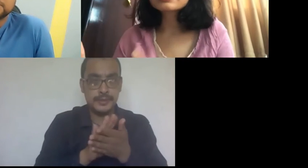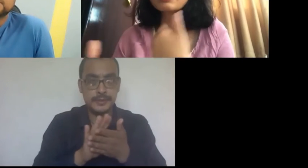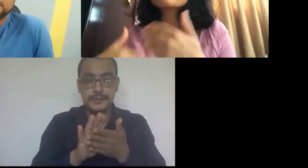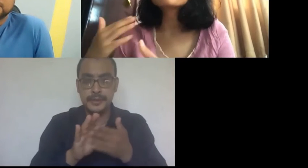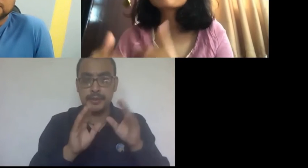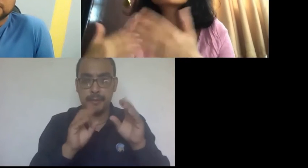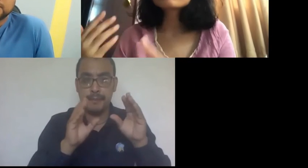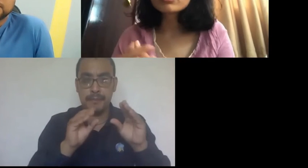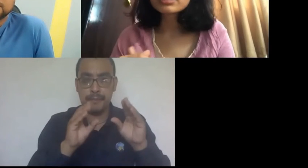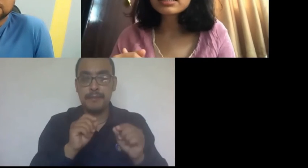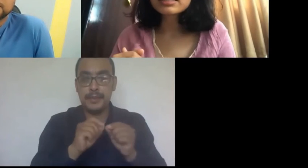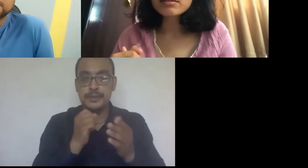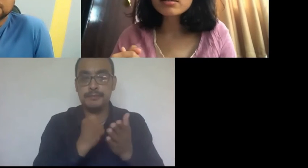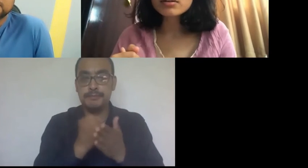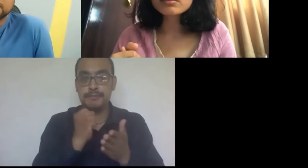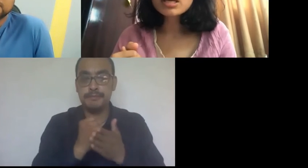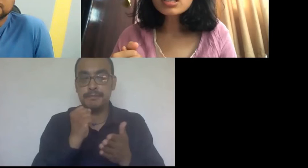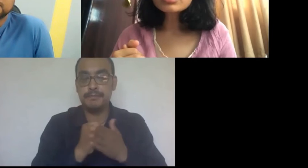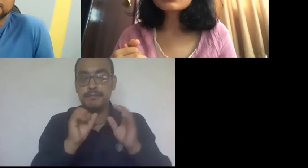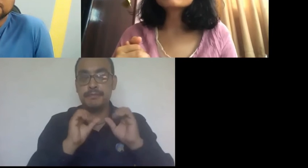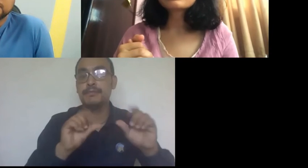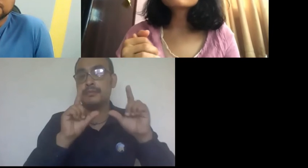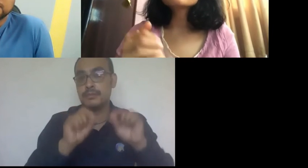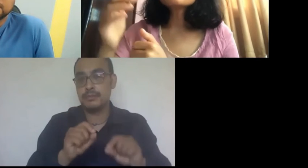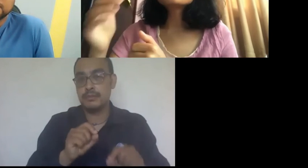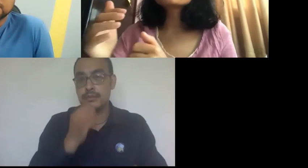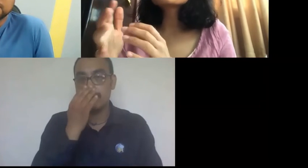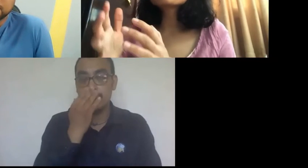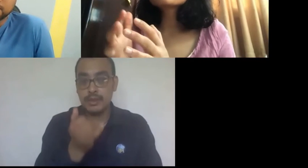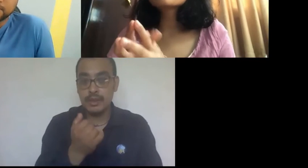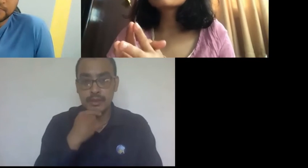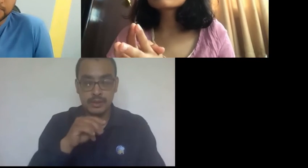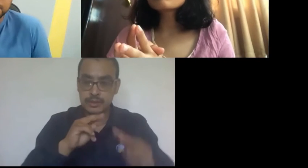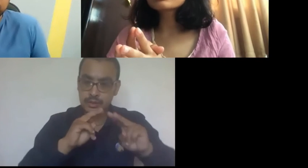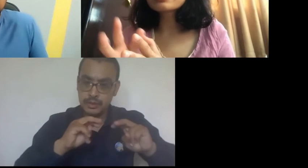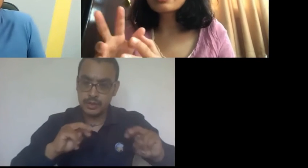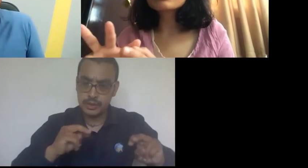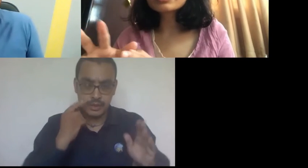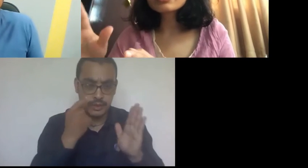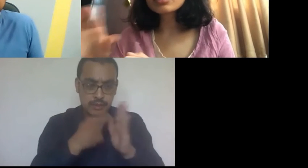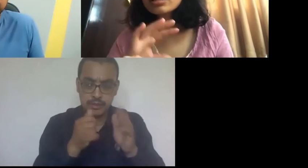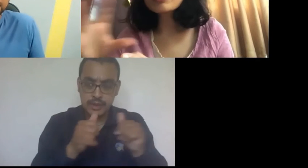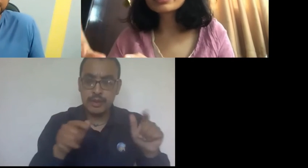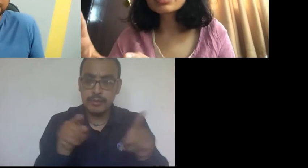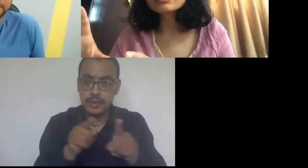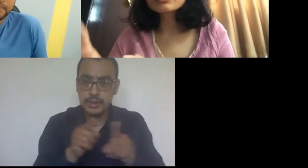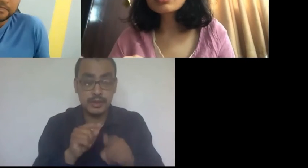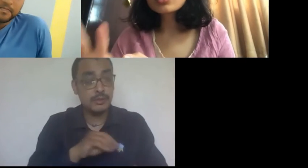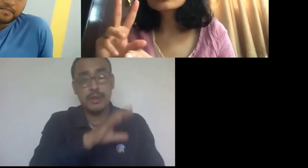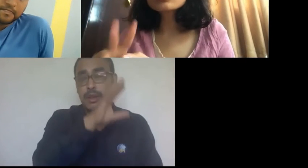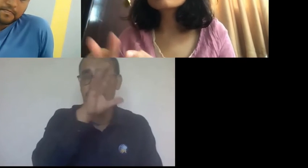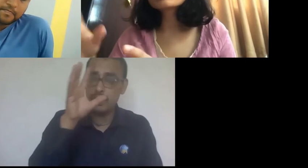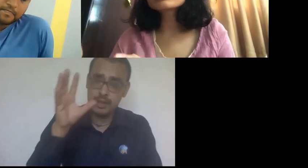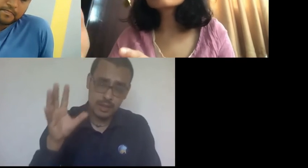गर्दै चाहिँ हामी आफै प्र्याक्टिस गर्दै चाहिँ जान सक्छौँ। किन भन्दाखेरि रिसर्चले पनि के भनेको छ भन्दाखेरि हामीले दिनभरिमा चाहिँ